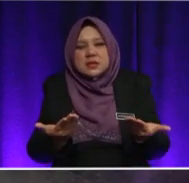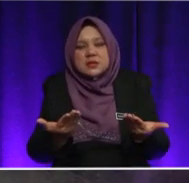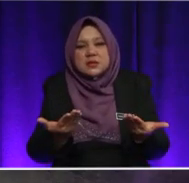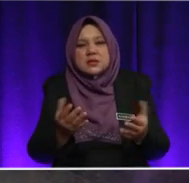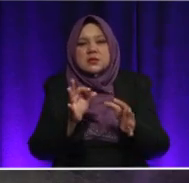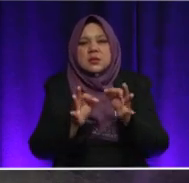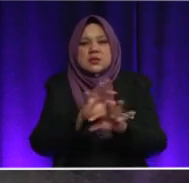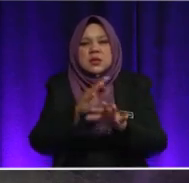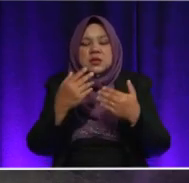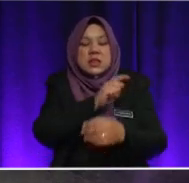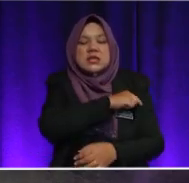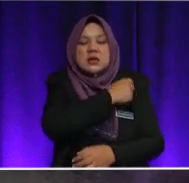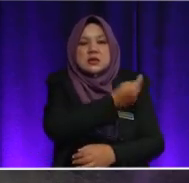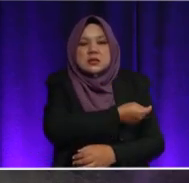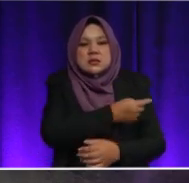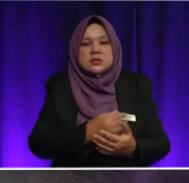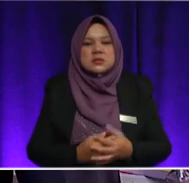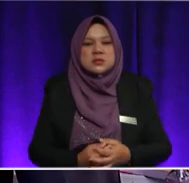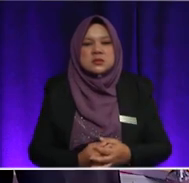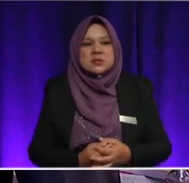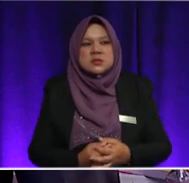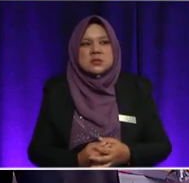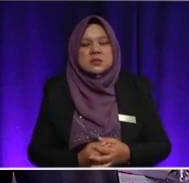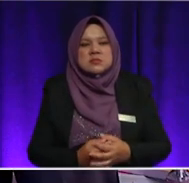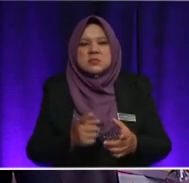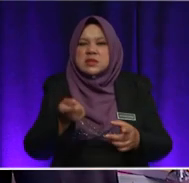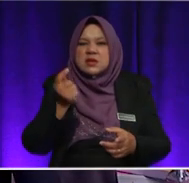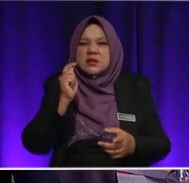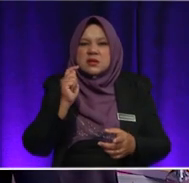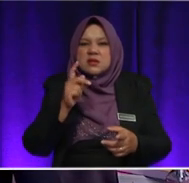macam tadi kan kita tadi tenaga badan